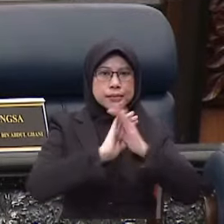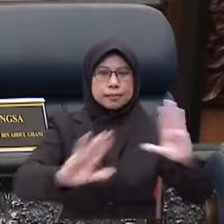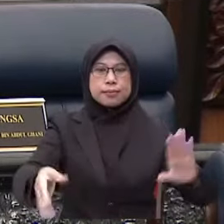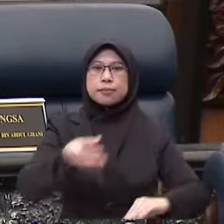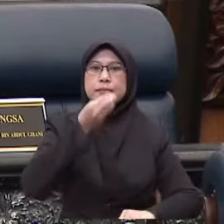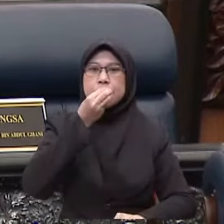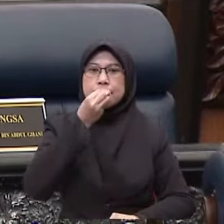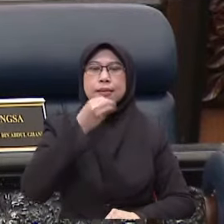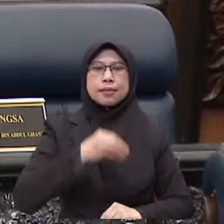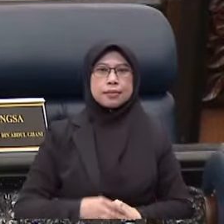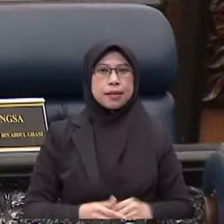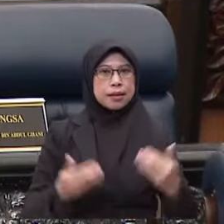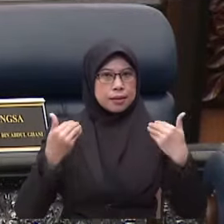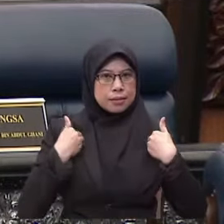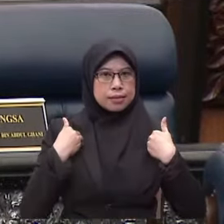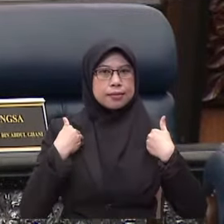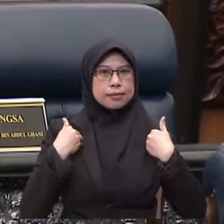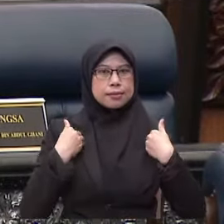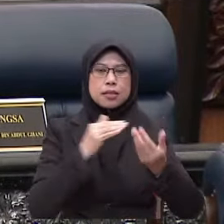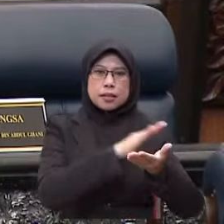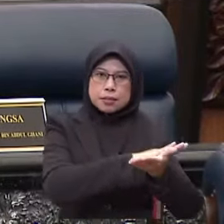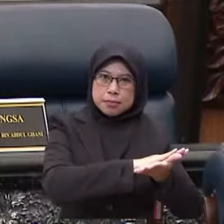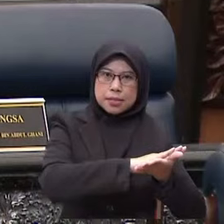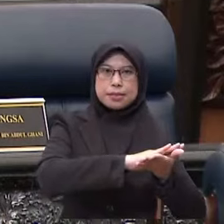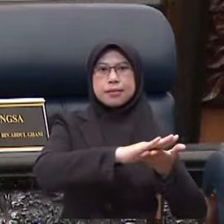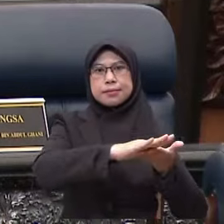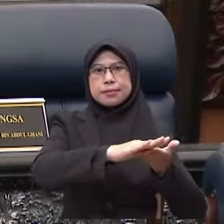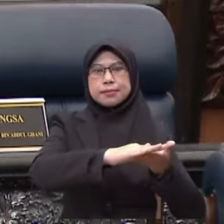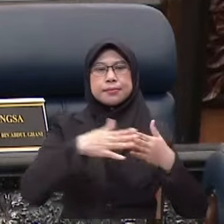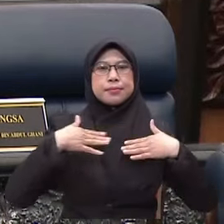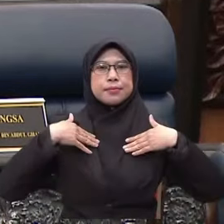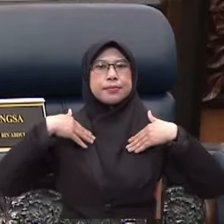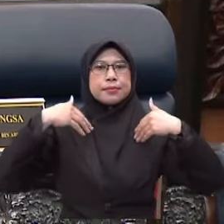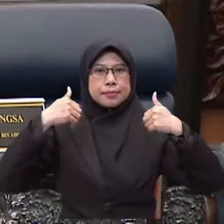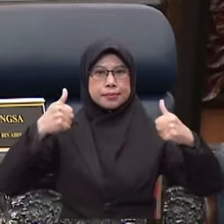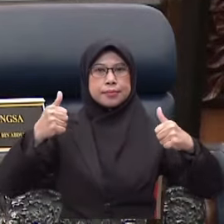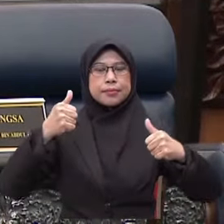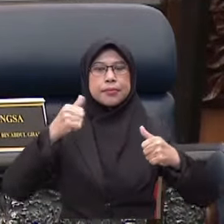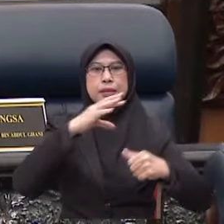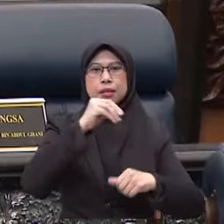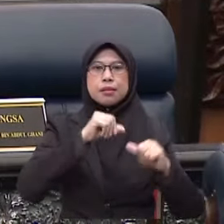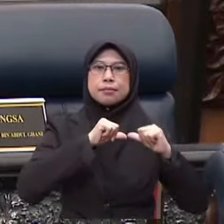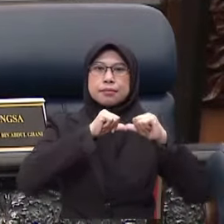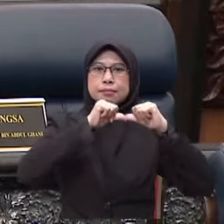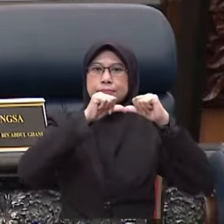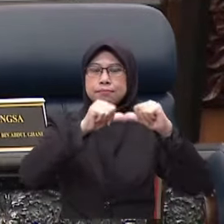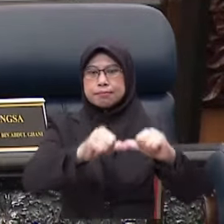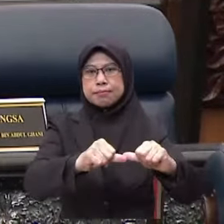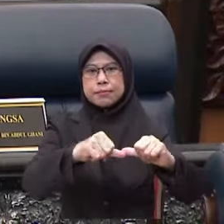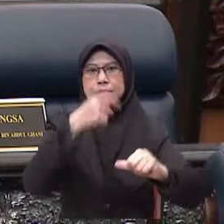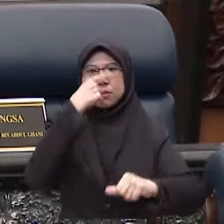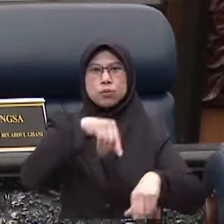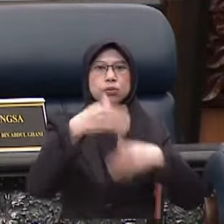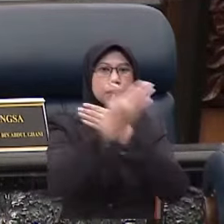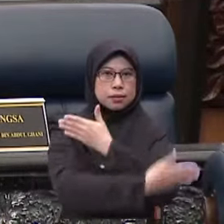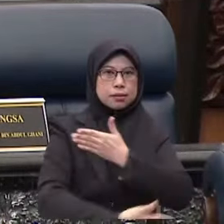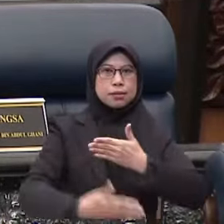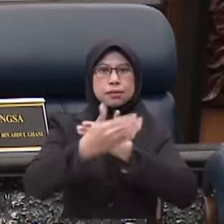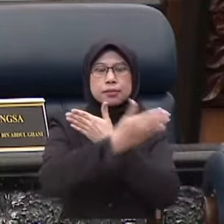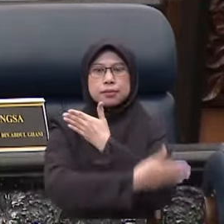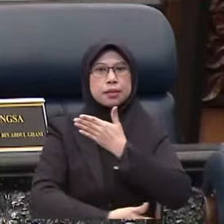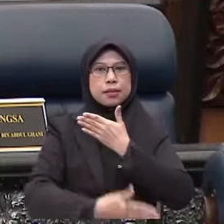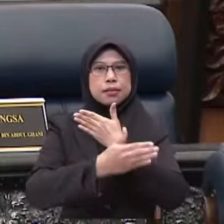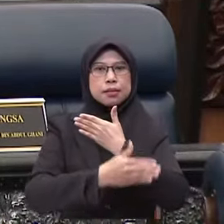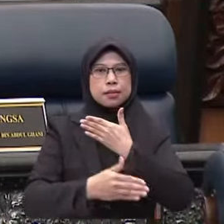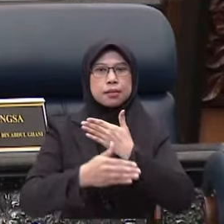makanan yang terjamin dari segi kebersihan dan kesihatan dan juga sustainability untuk negara kita